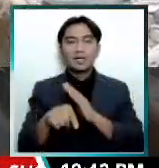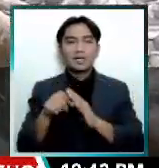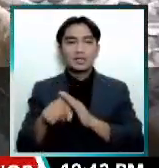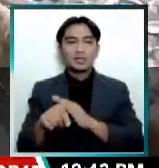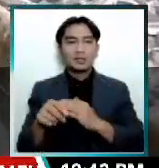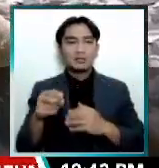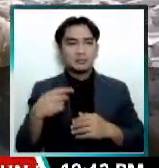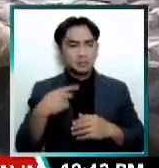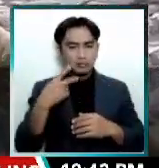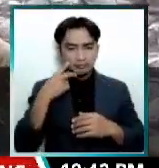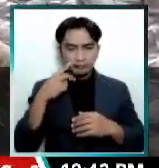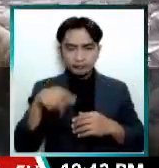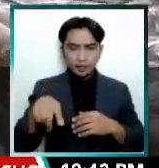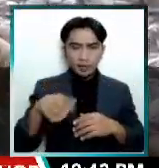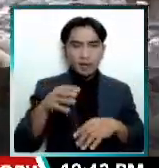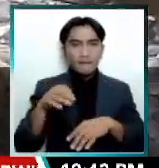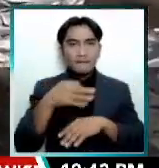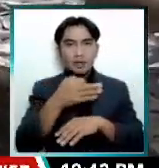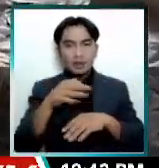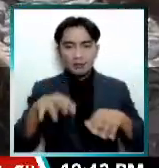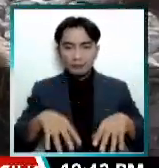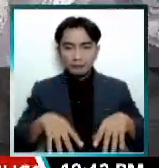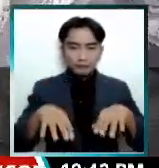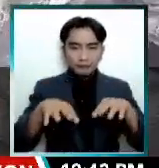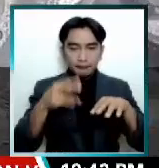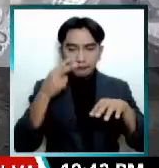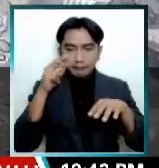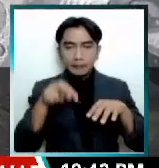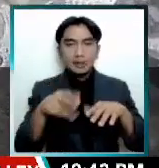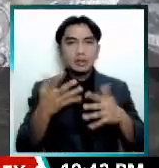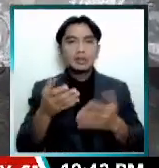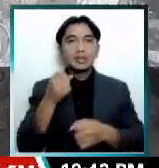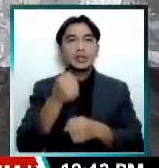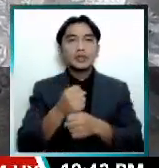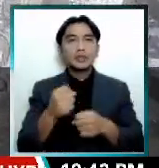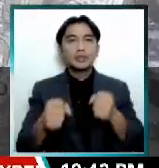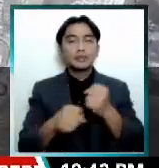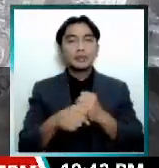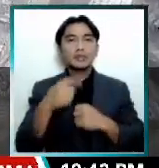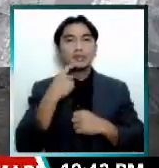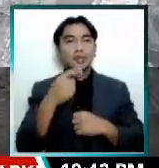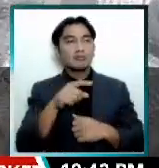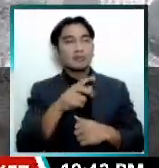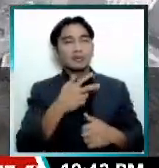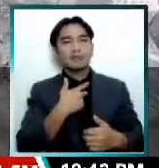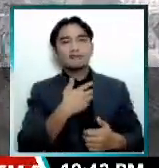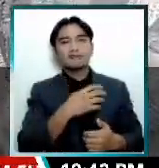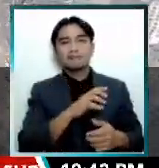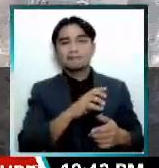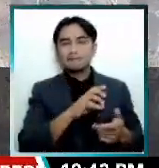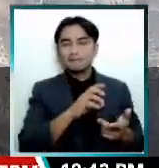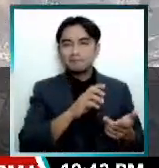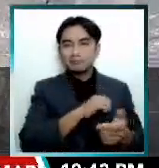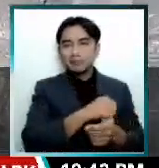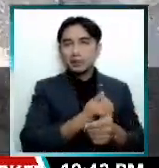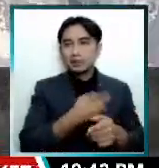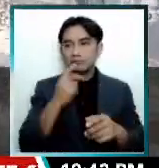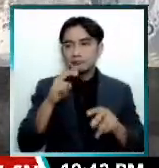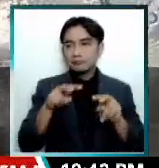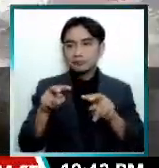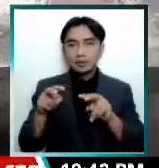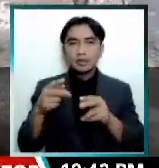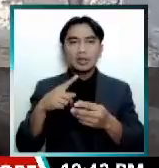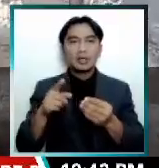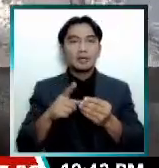naglulutangang patay na isda sa Lake Cebu, South Cotabato. Ayon sa mga otoridad, nakaapekto ang pabago-bagong panahon sa supply ng oxygen